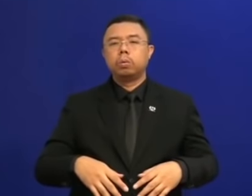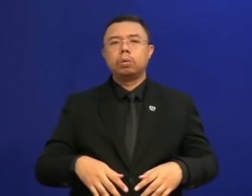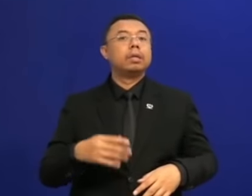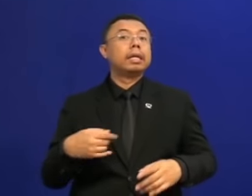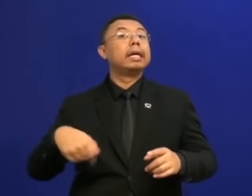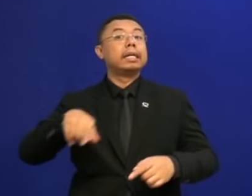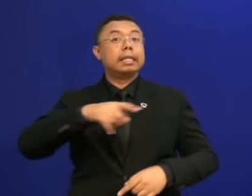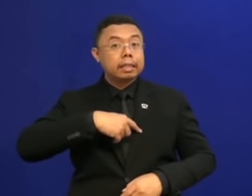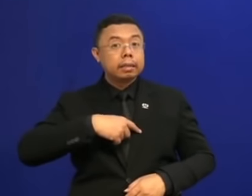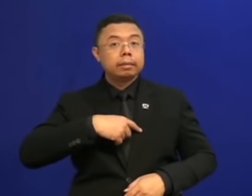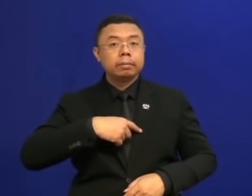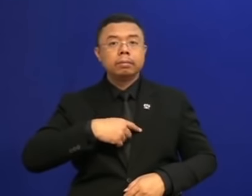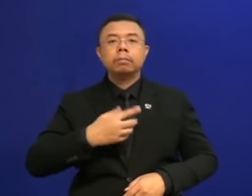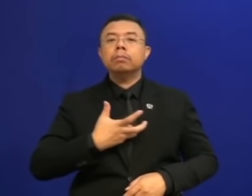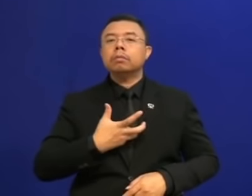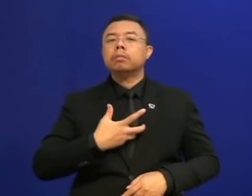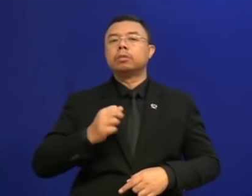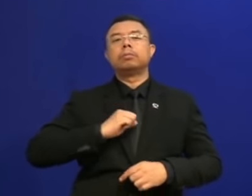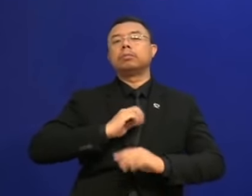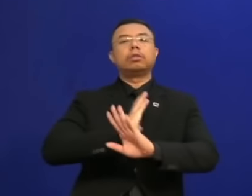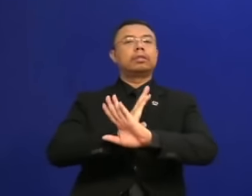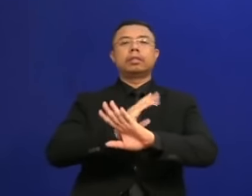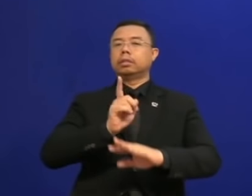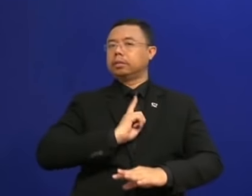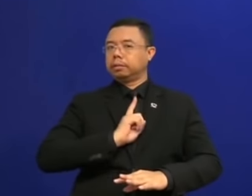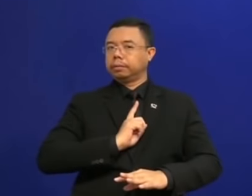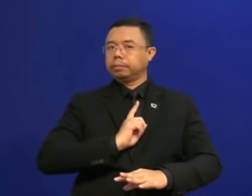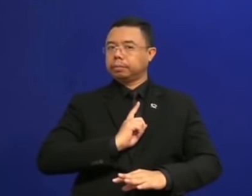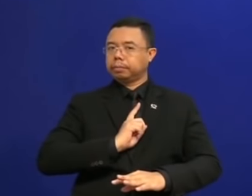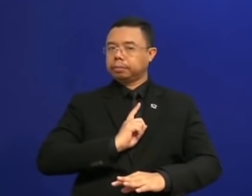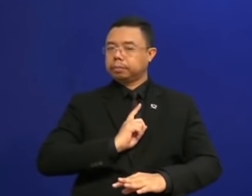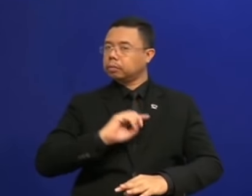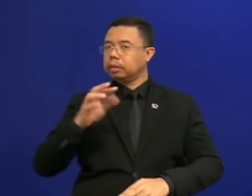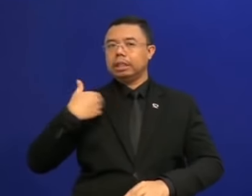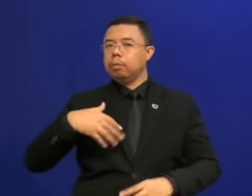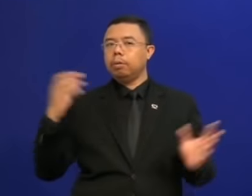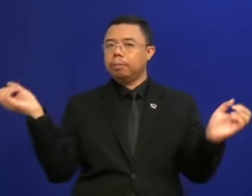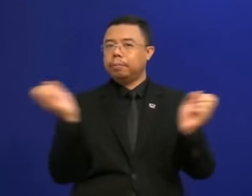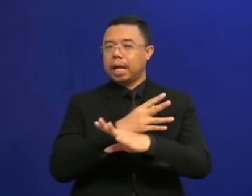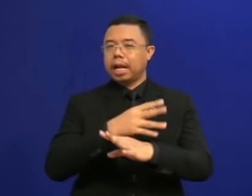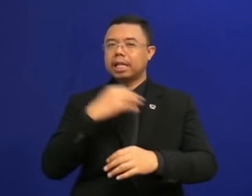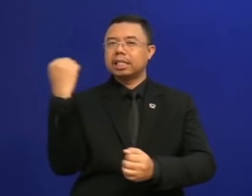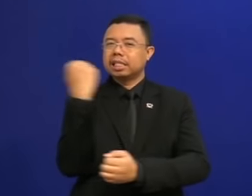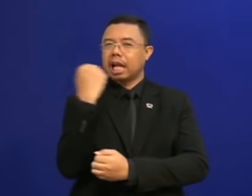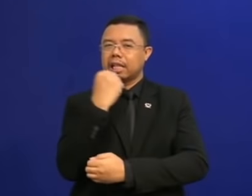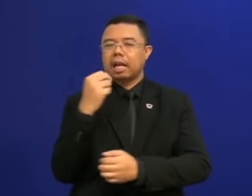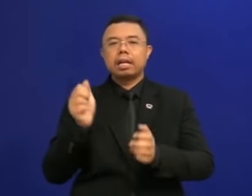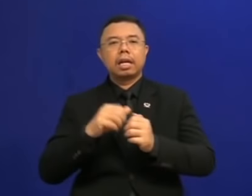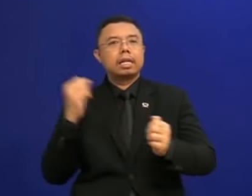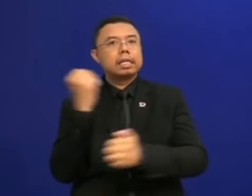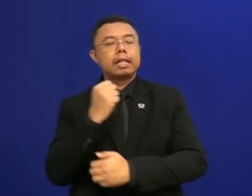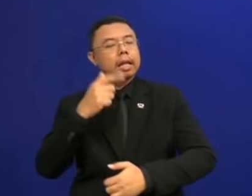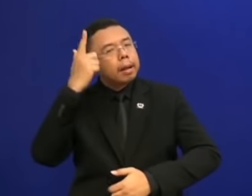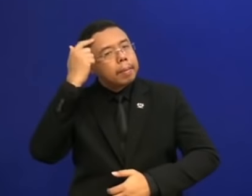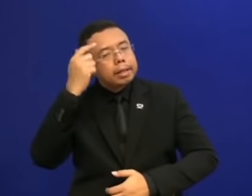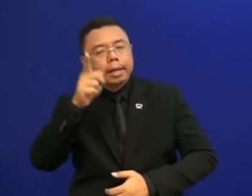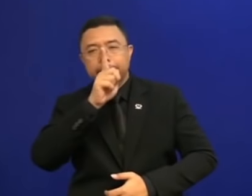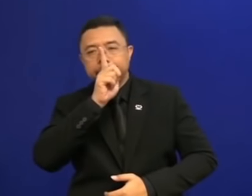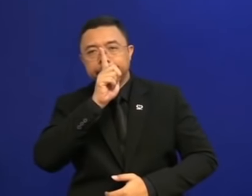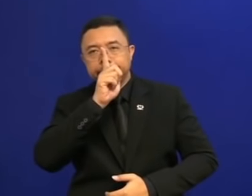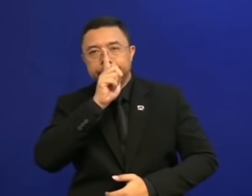Karena kita mau menyangkal diri, tidak membalas kejahatan dengan kejahatan, dan belajar